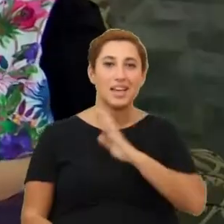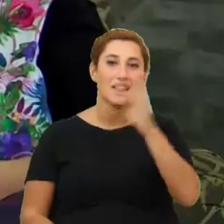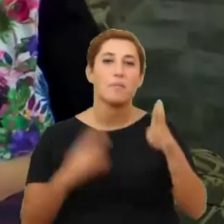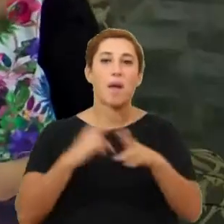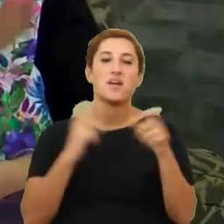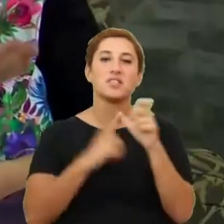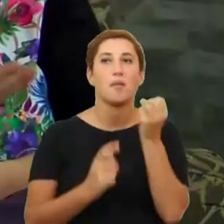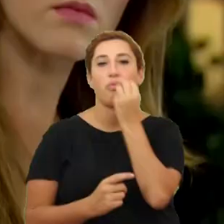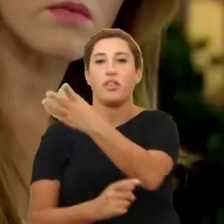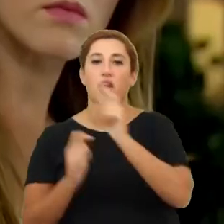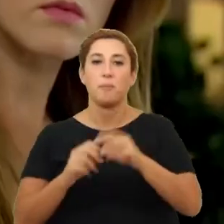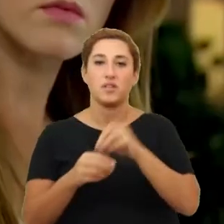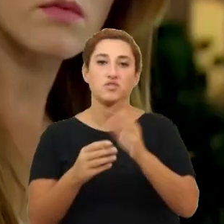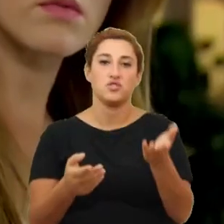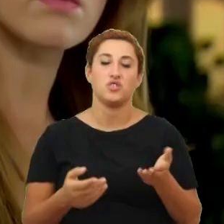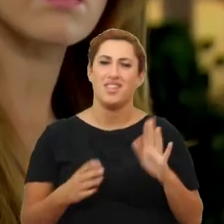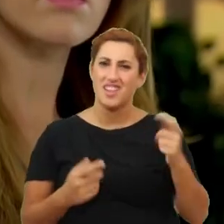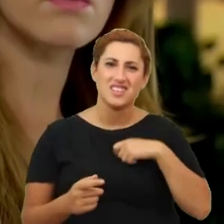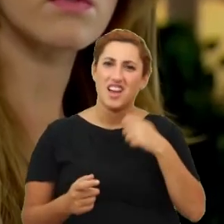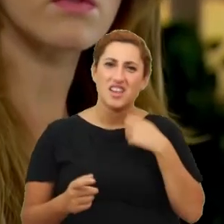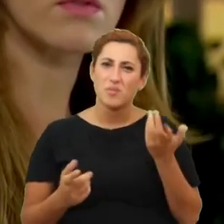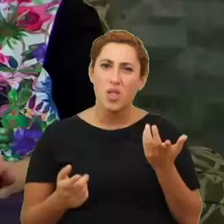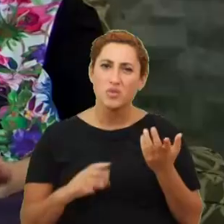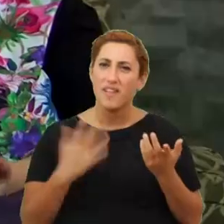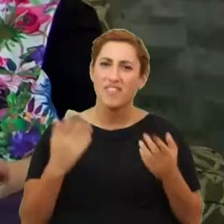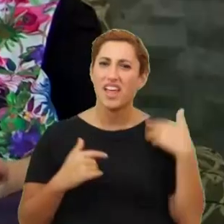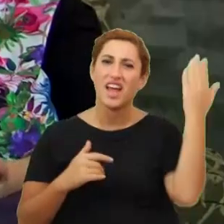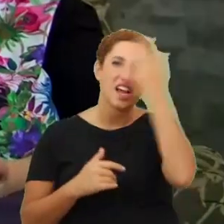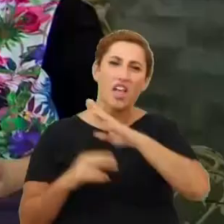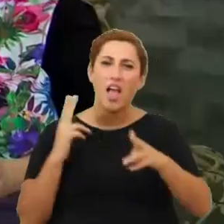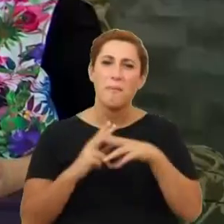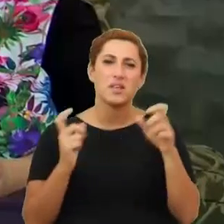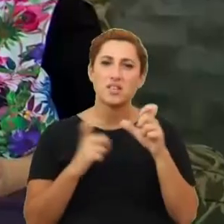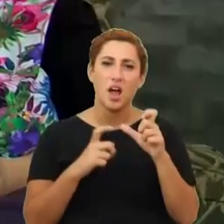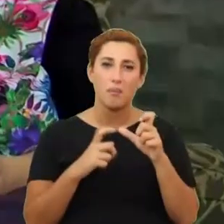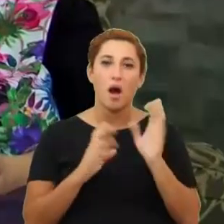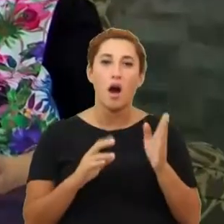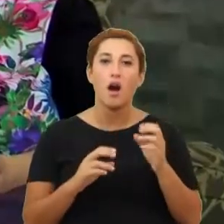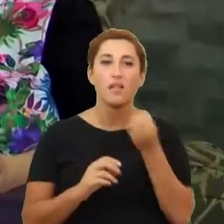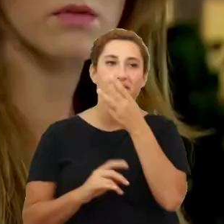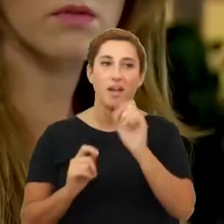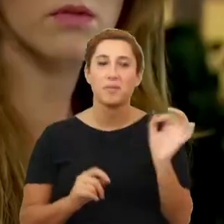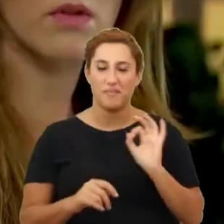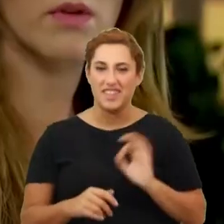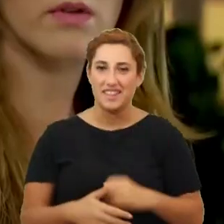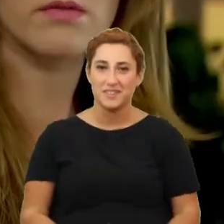de hemen Zarp'a yetiştiresin diye. Ne alakası var? Niye ben gidip hemen Zarp'a... Ana yetiştirdim